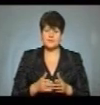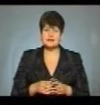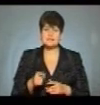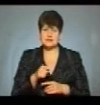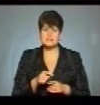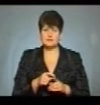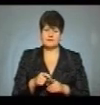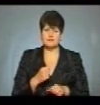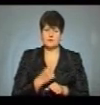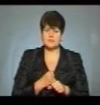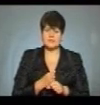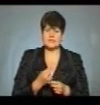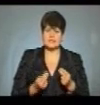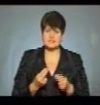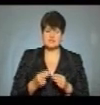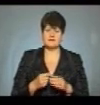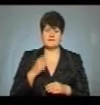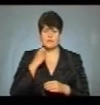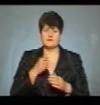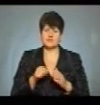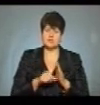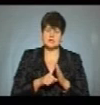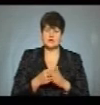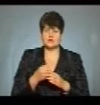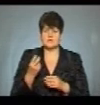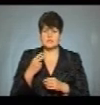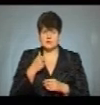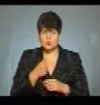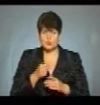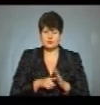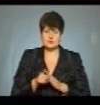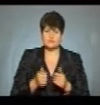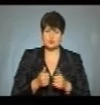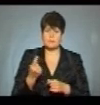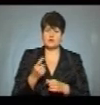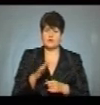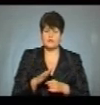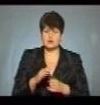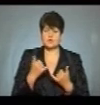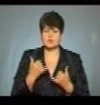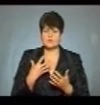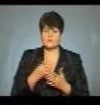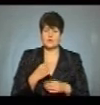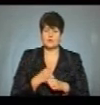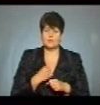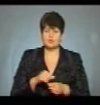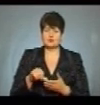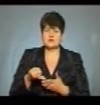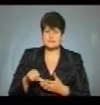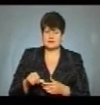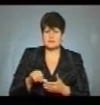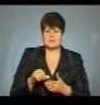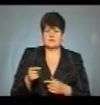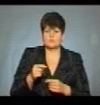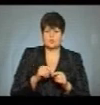словами, виготовляли іграшки діти віком від 6 до 17 років. Стартував конкурс 1 вересня. Сьогодні свої роботи учасники представили в